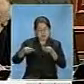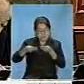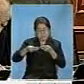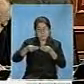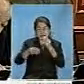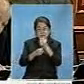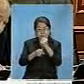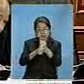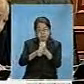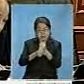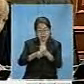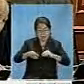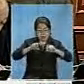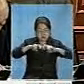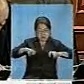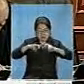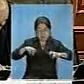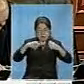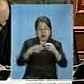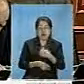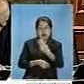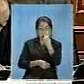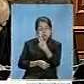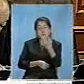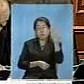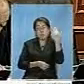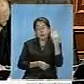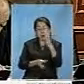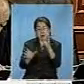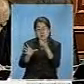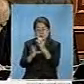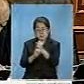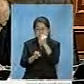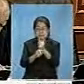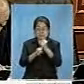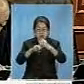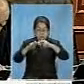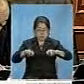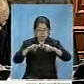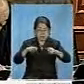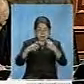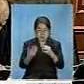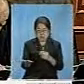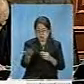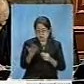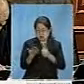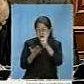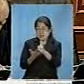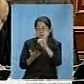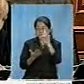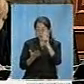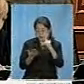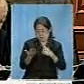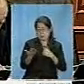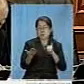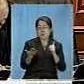ารถแสดงผลลัพธ์ได้ว่าผลการวิจัยในอดีตนั้นมีการดำเนินการอย่างมีประสิทธิภาพเป็นอย่างไรท่านก็จะได้รับงบประมาณที่เหมาะส